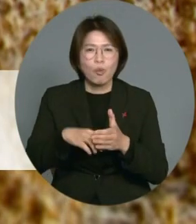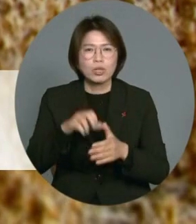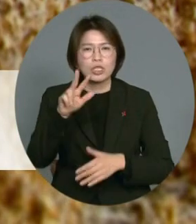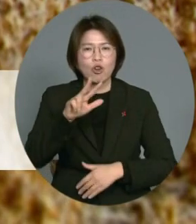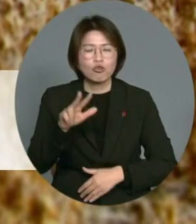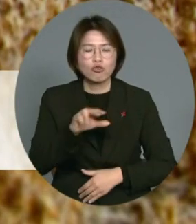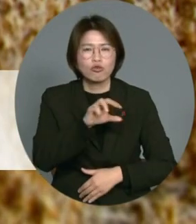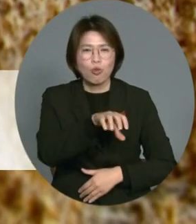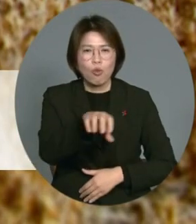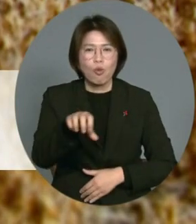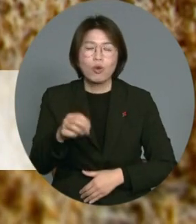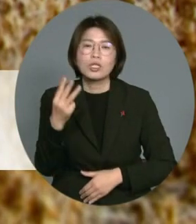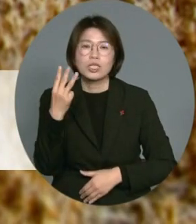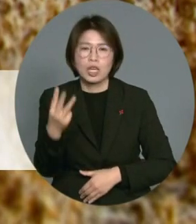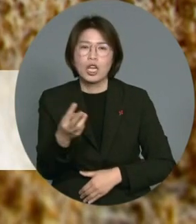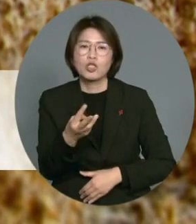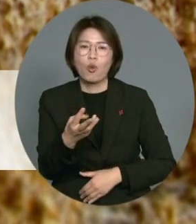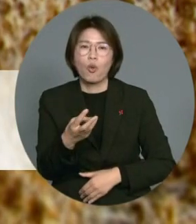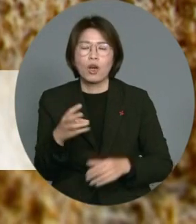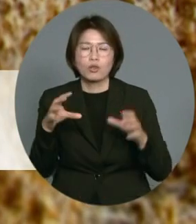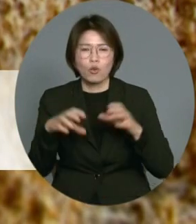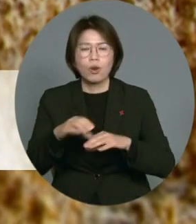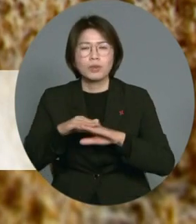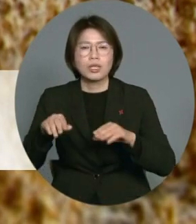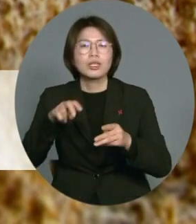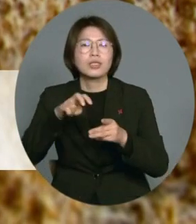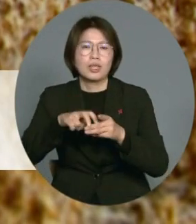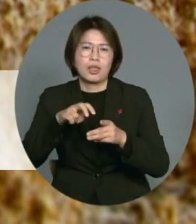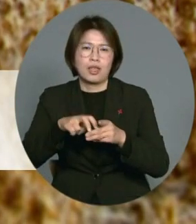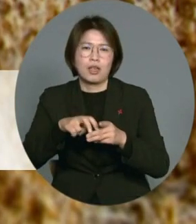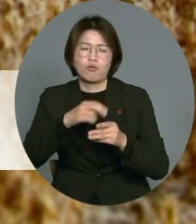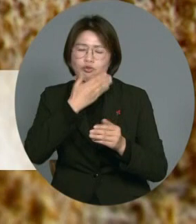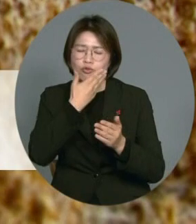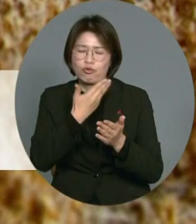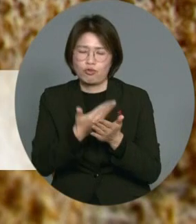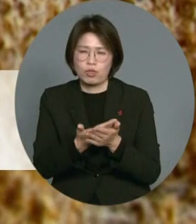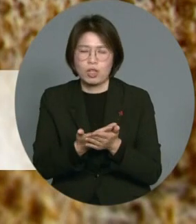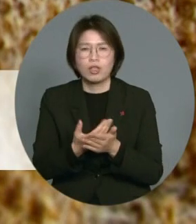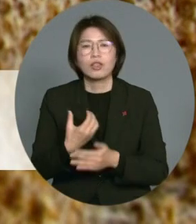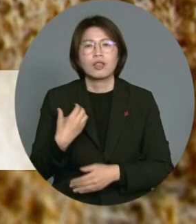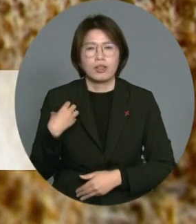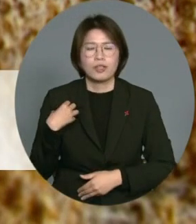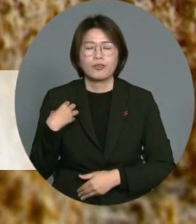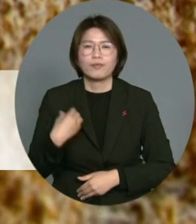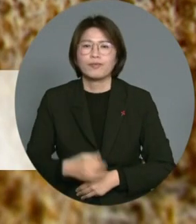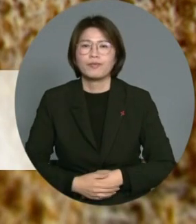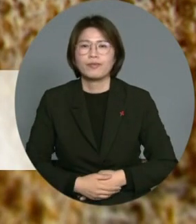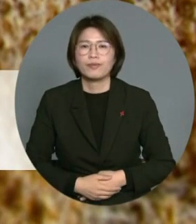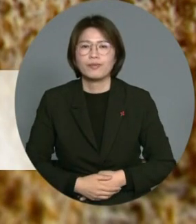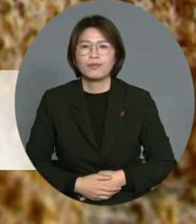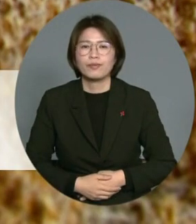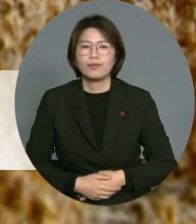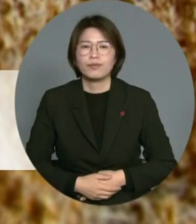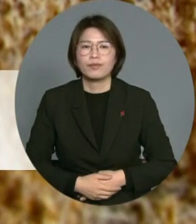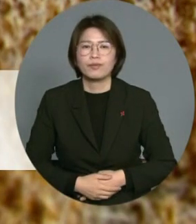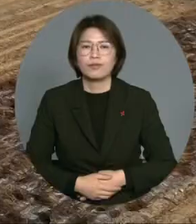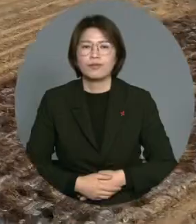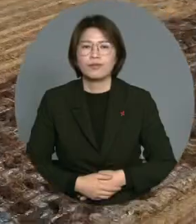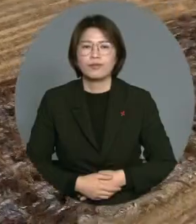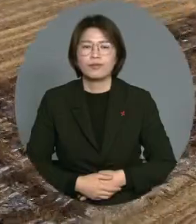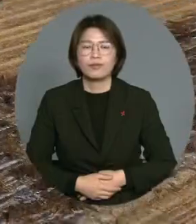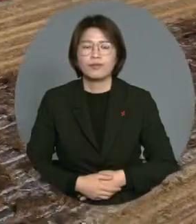곳에 설립된 종자 종합 처리 센터가 핵심 역할을 담당하고 있습니다. 김건엽 기자입니다.